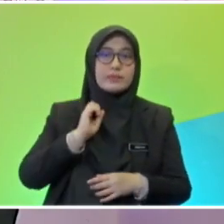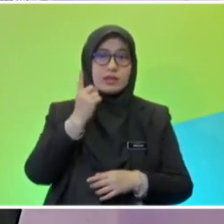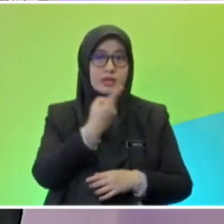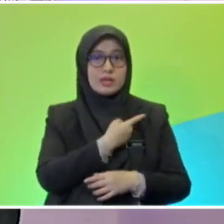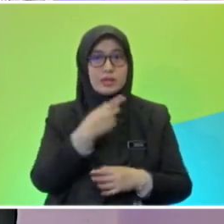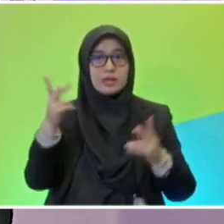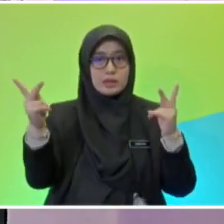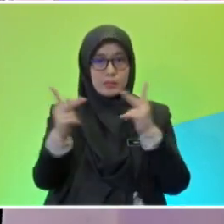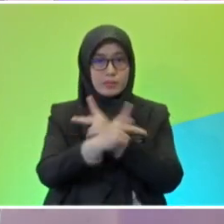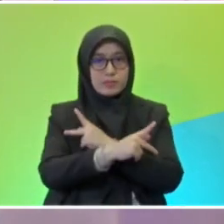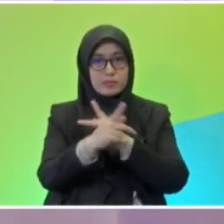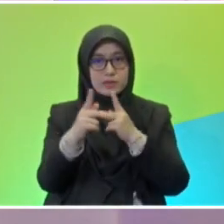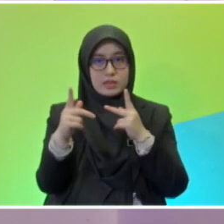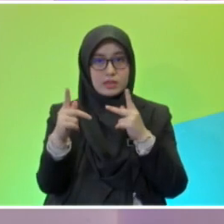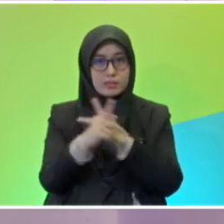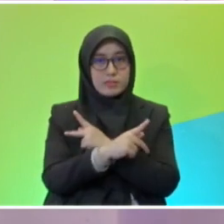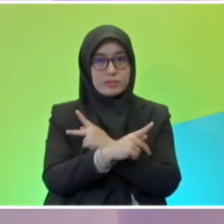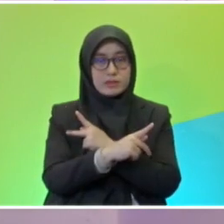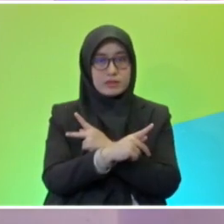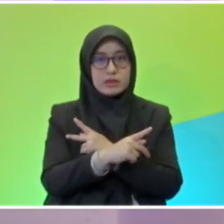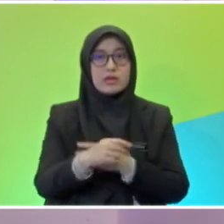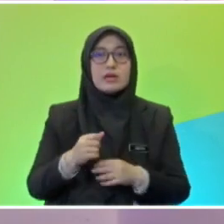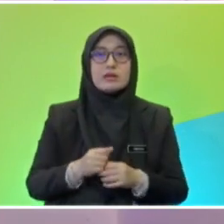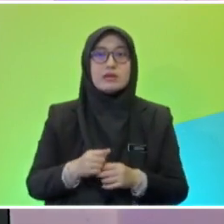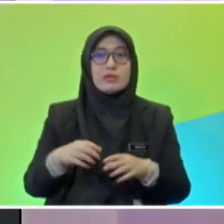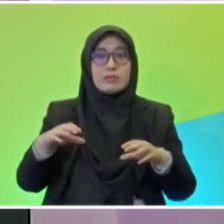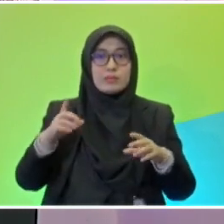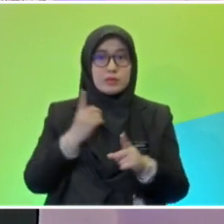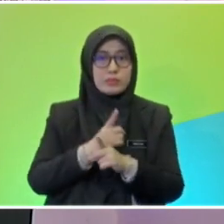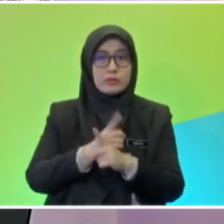persenjataannya sama hebatnya dengan pihak barat